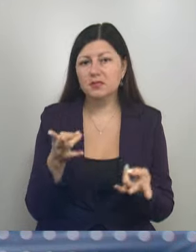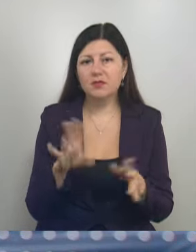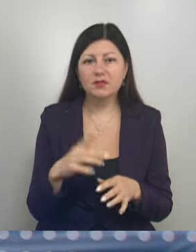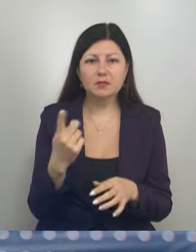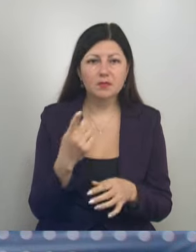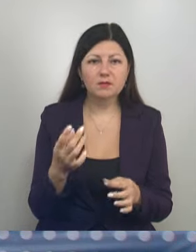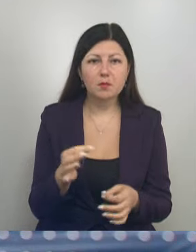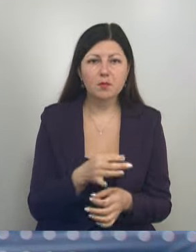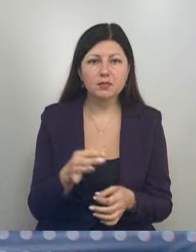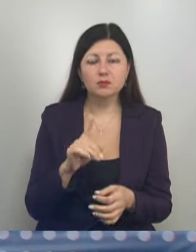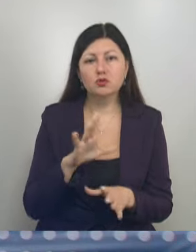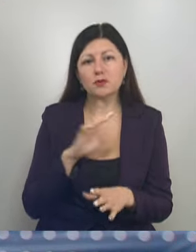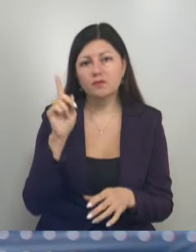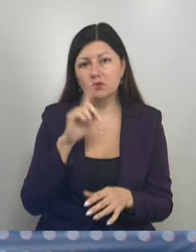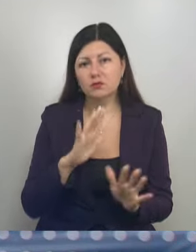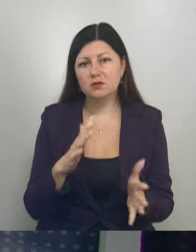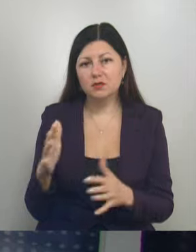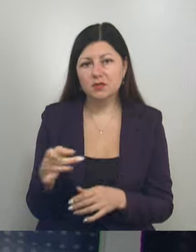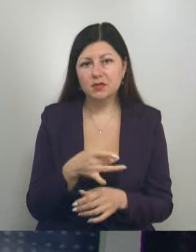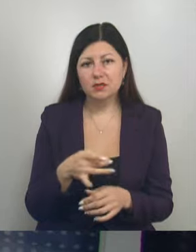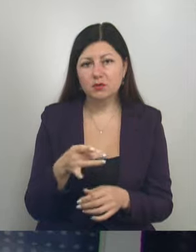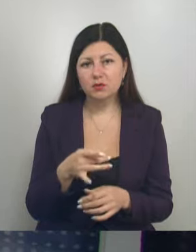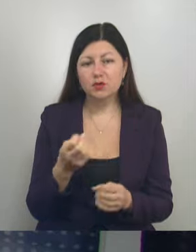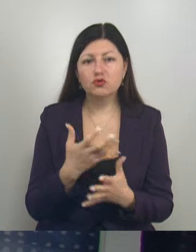Оставайтесь с Первым областным, чтобы быть в курсе событий региона.